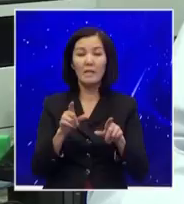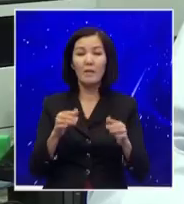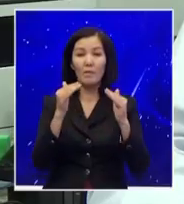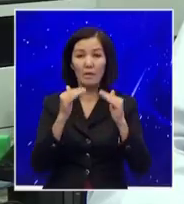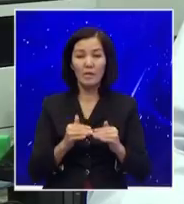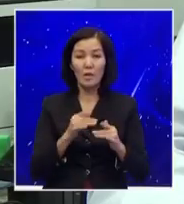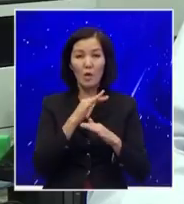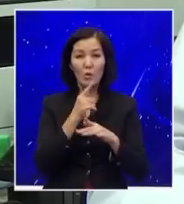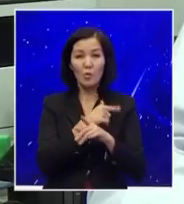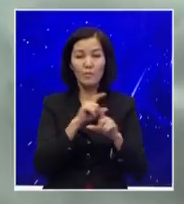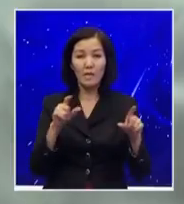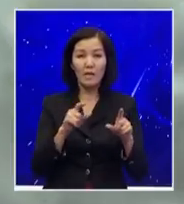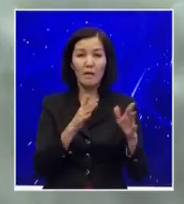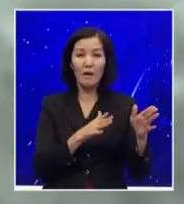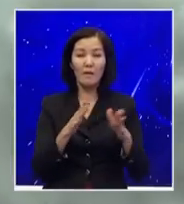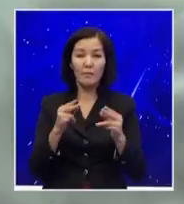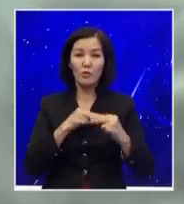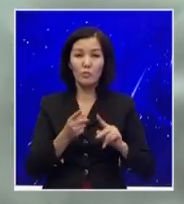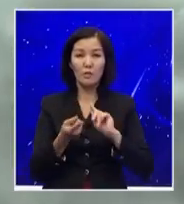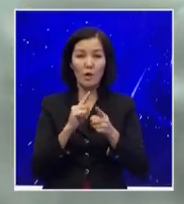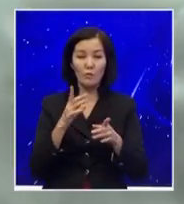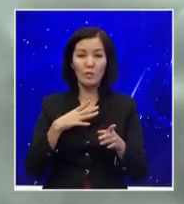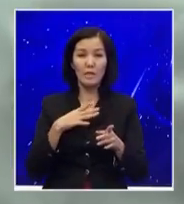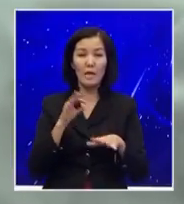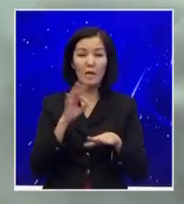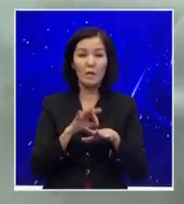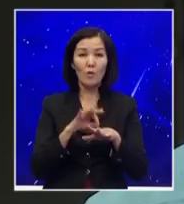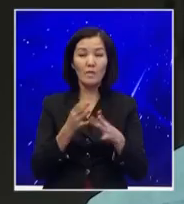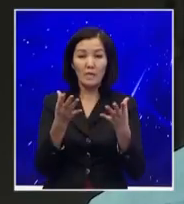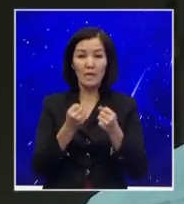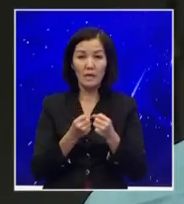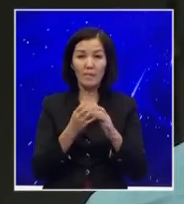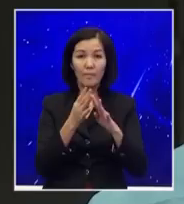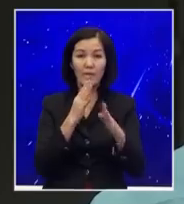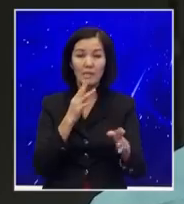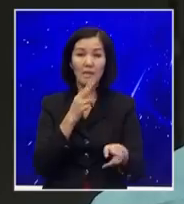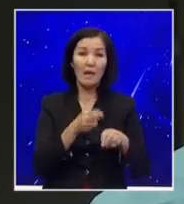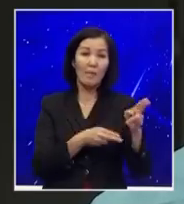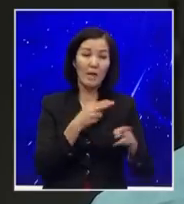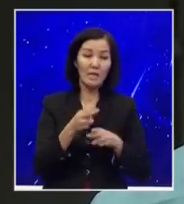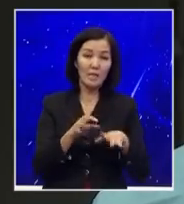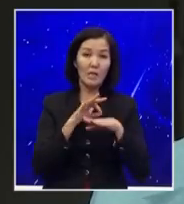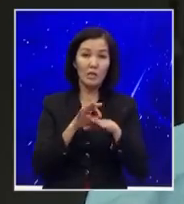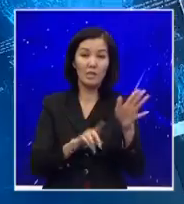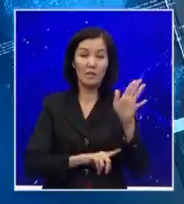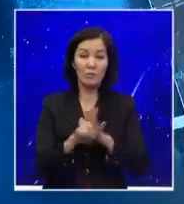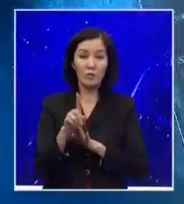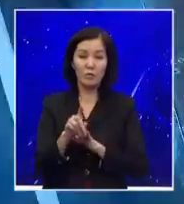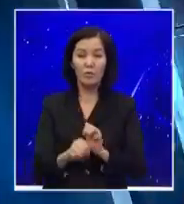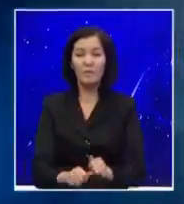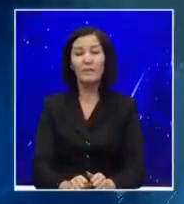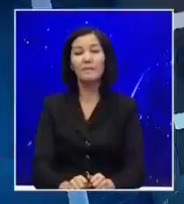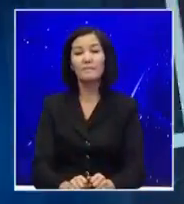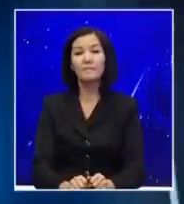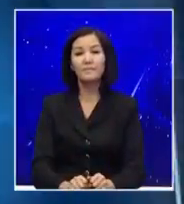қалалық көпсалалы аурухана қалыпты жұмыс барысына көшті. Науқастарды қабылдап, кезекті операцияларды жасай бастады. Меруерт